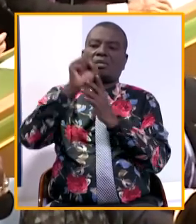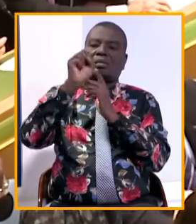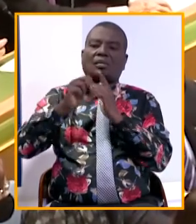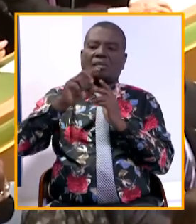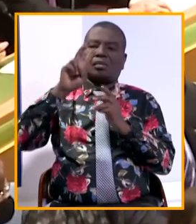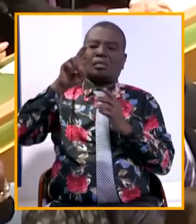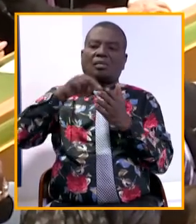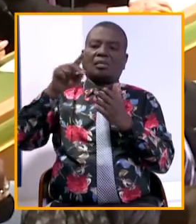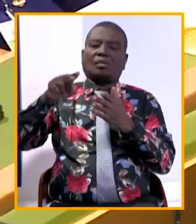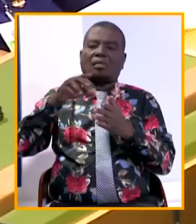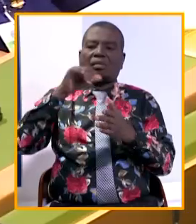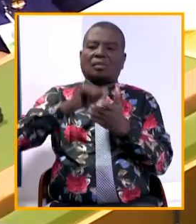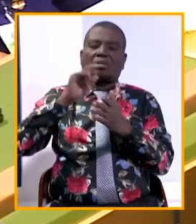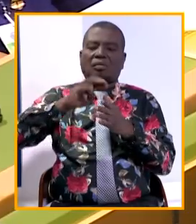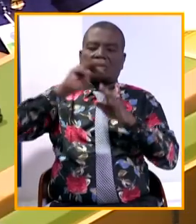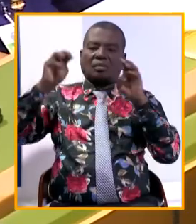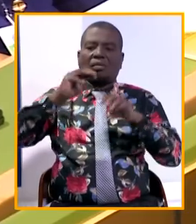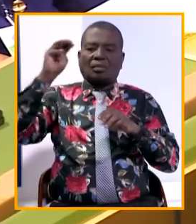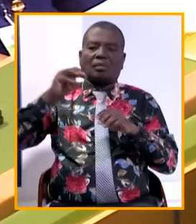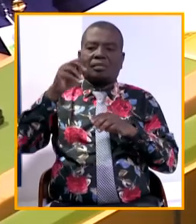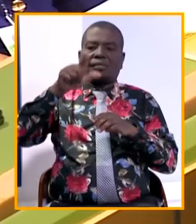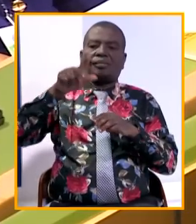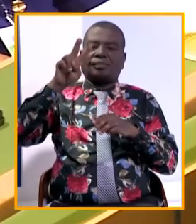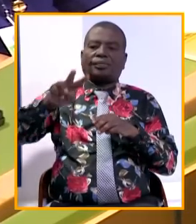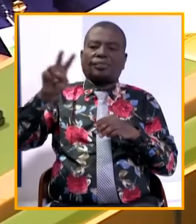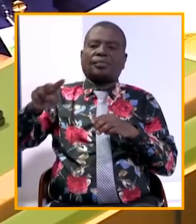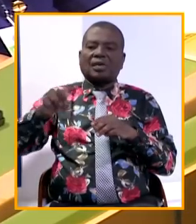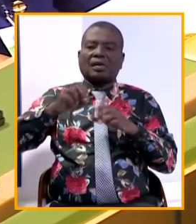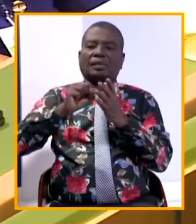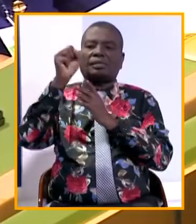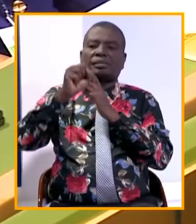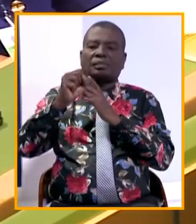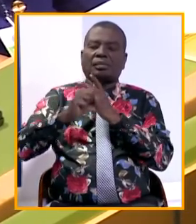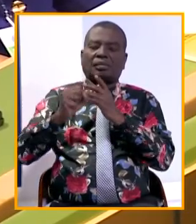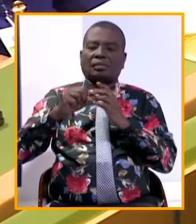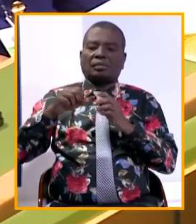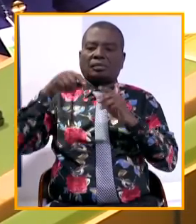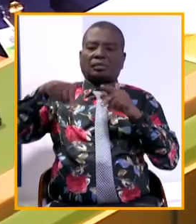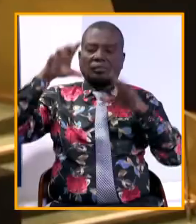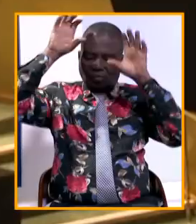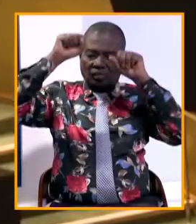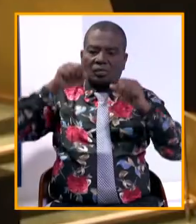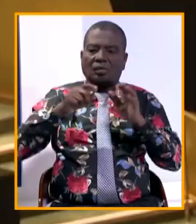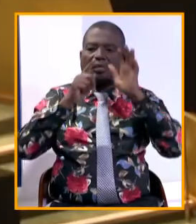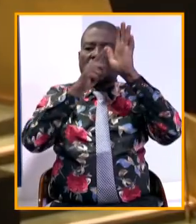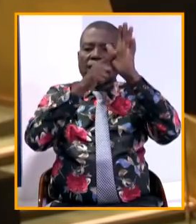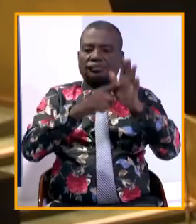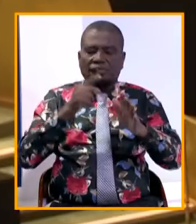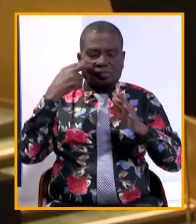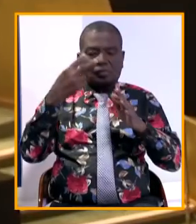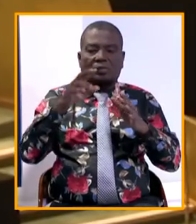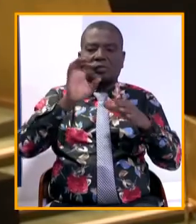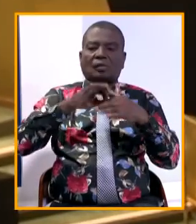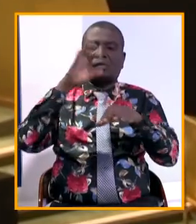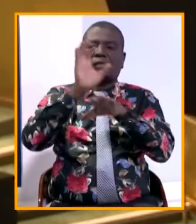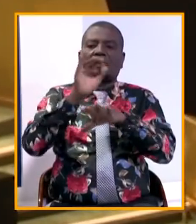21 septembre que le président de la République, Alassane Ouattara, va présenter à la tribune des Nations Unies la vision de